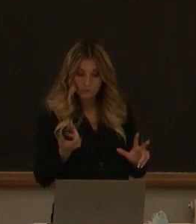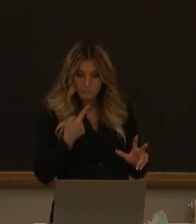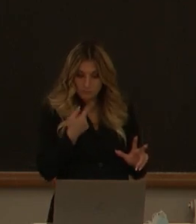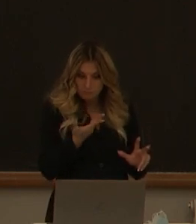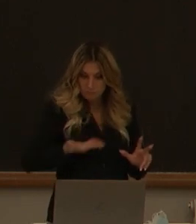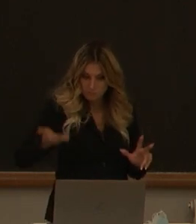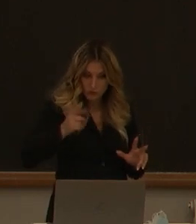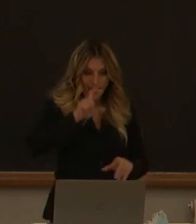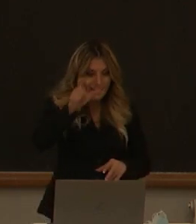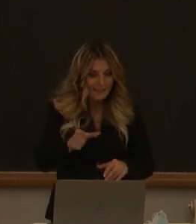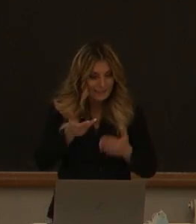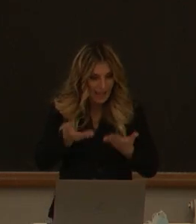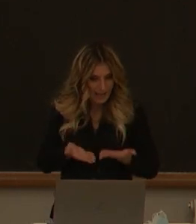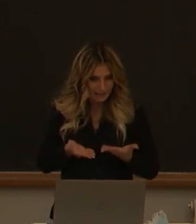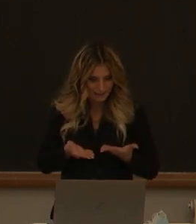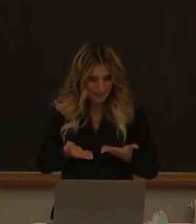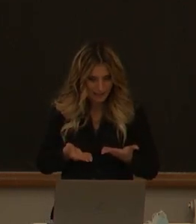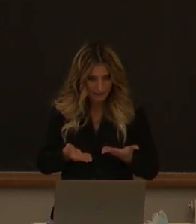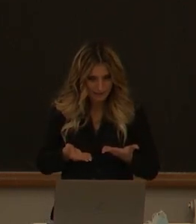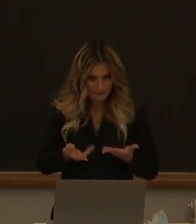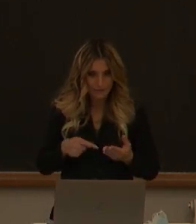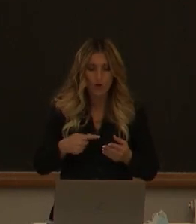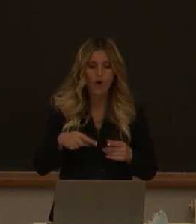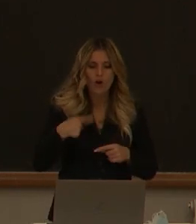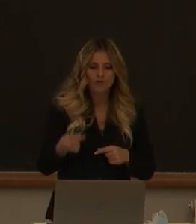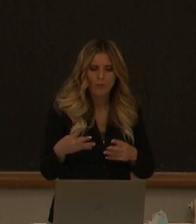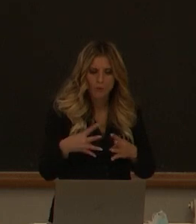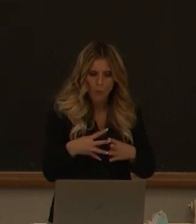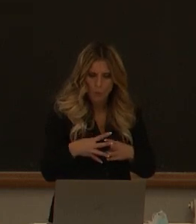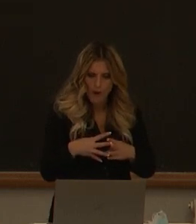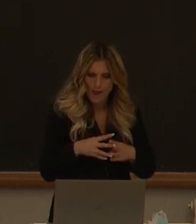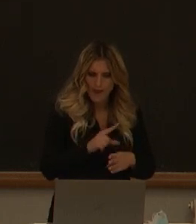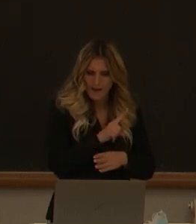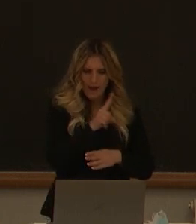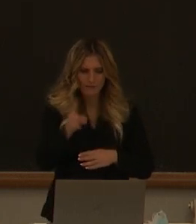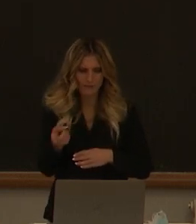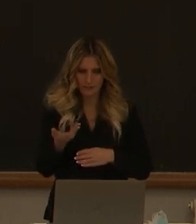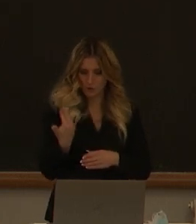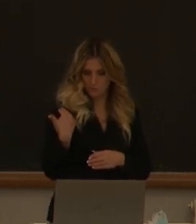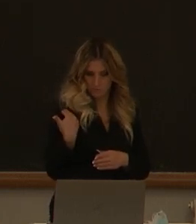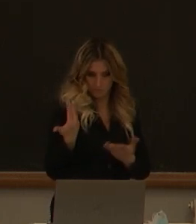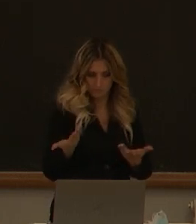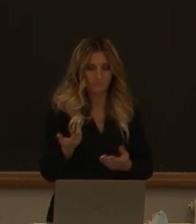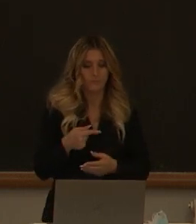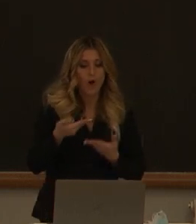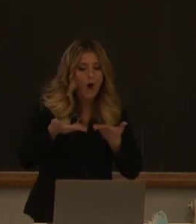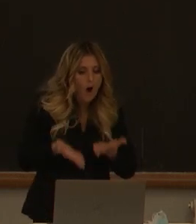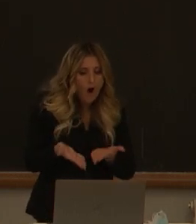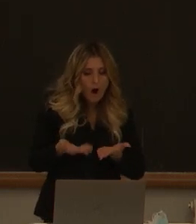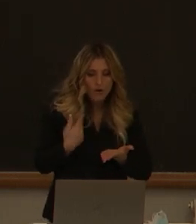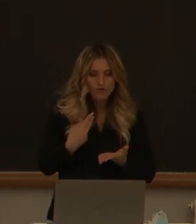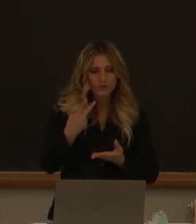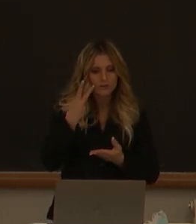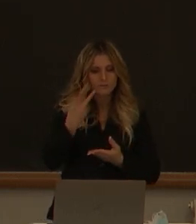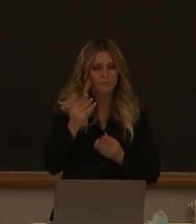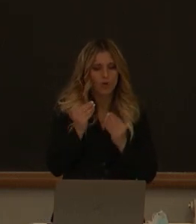in Italia dal dopoguerra fino alla fine del secolo scorso, oggi è percepito dai giovani